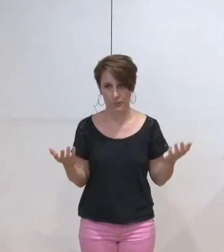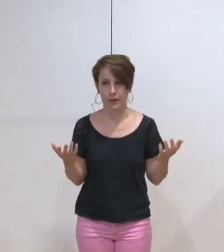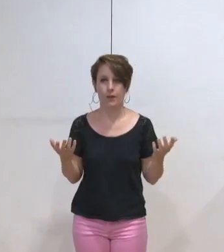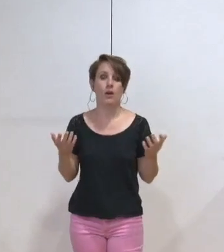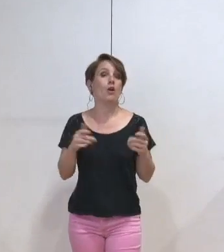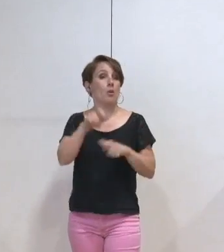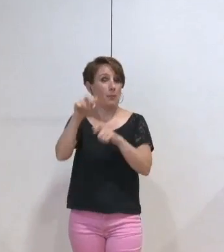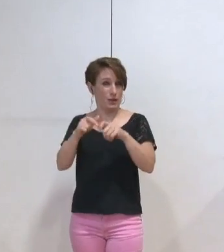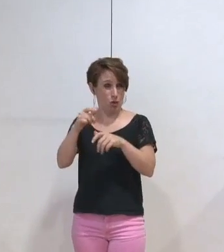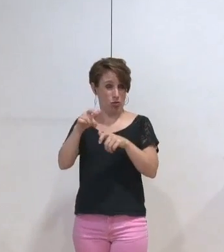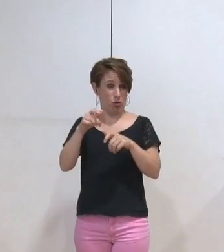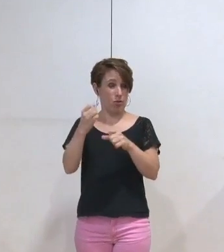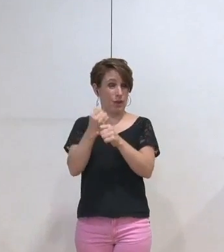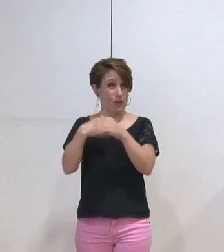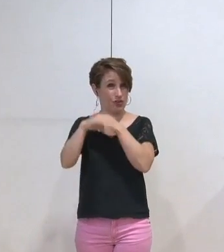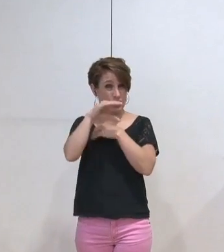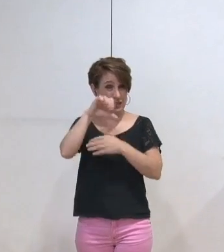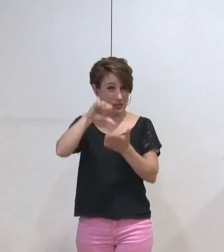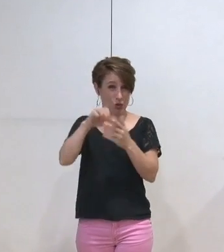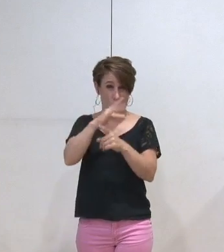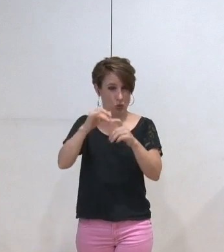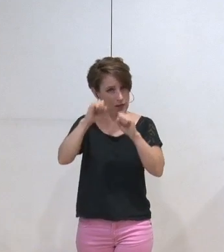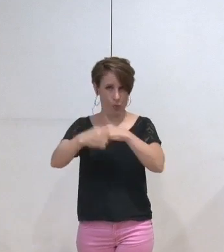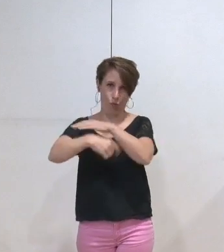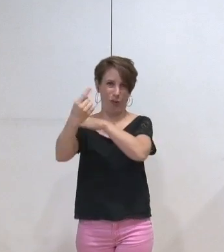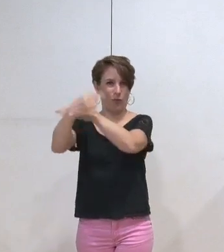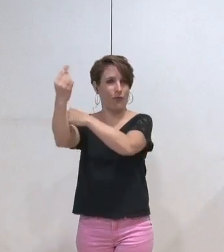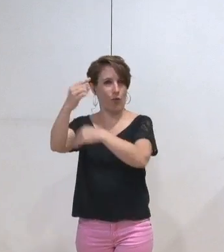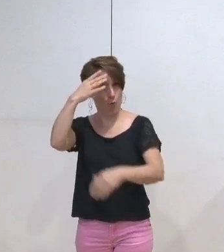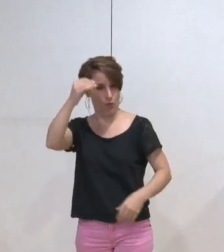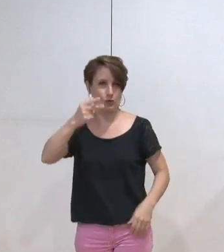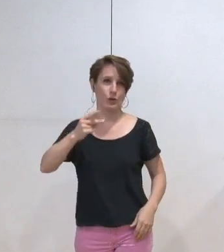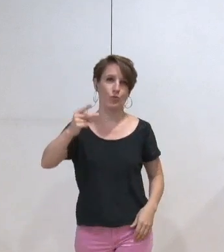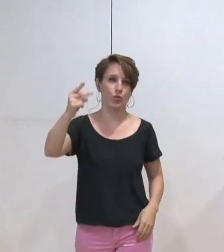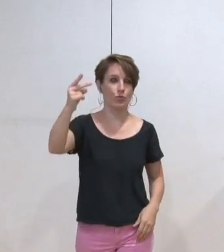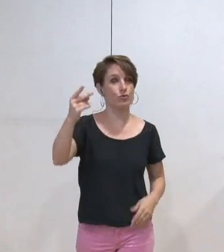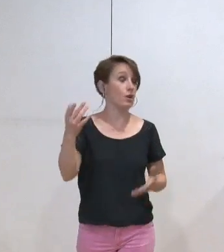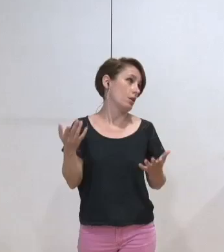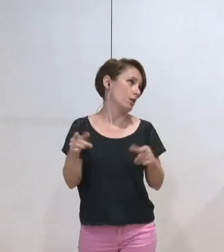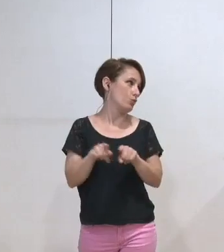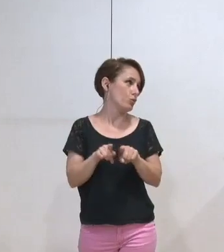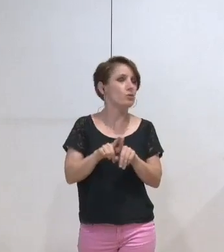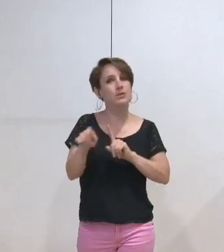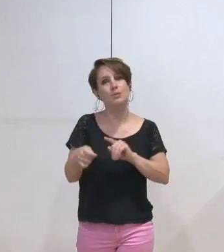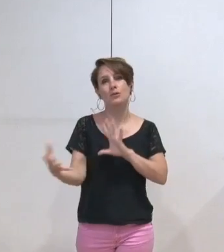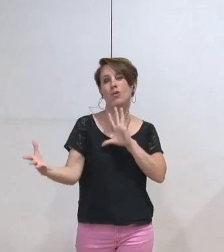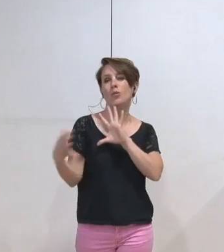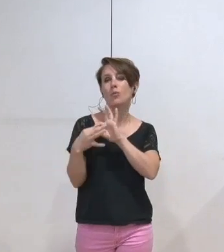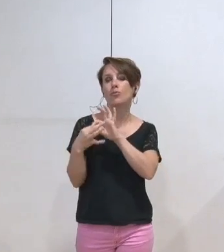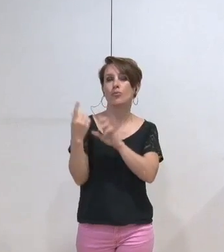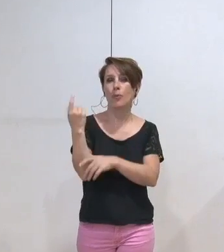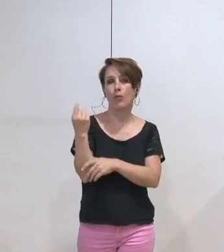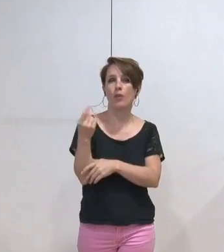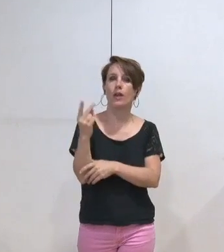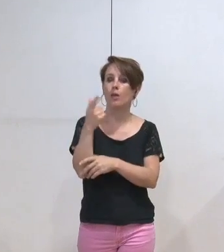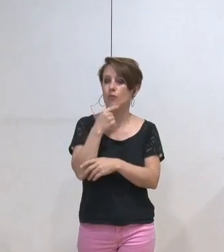social enfin il simplifie beaucoup le travail de partenariat avec d'autres acteurs comme le département ou la